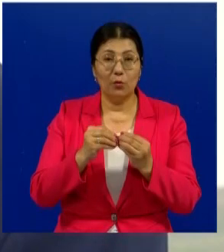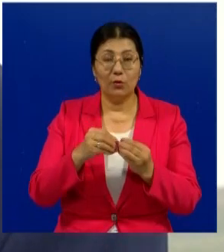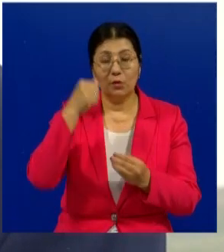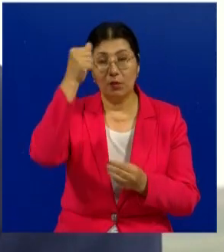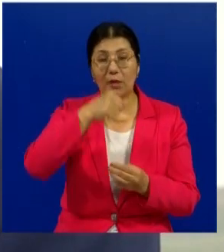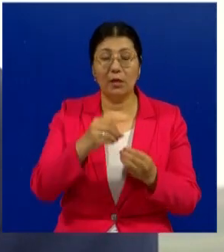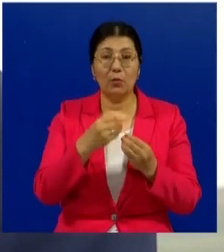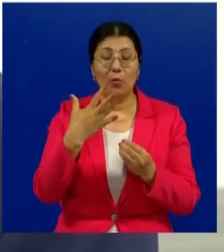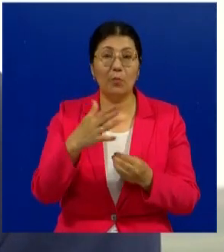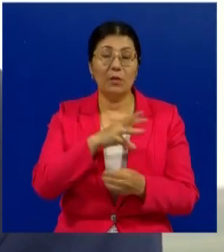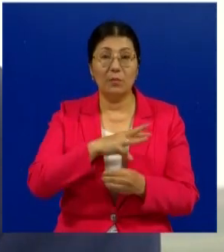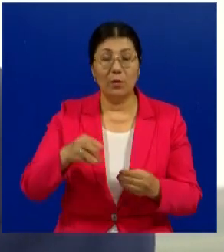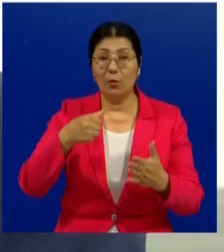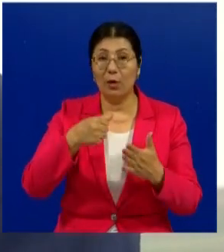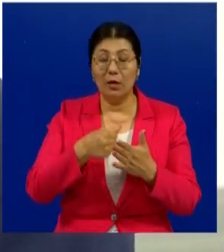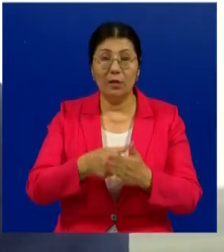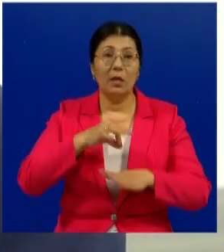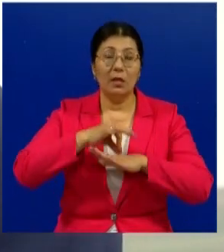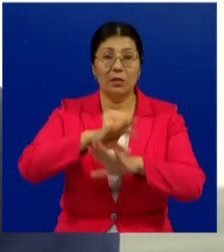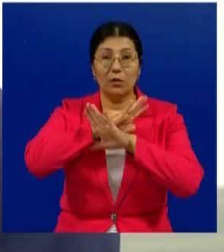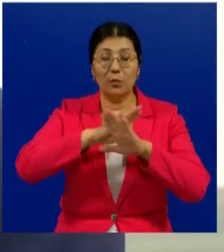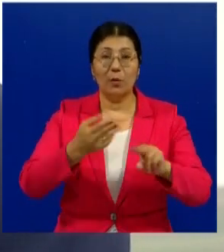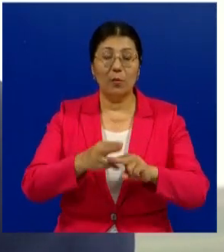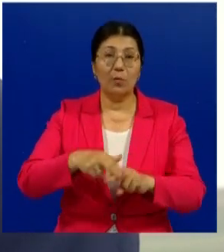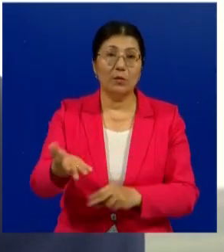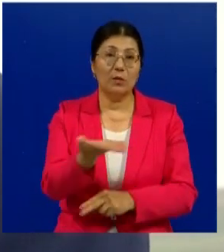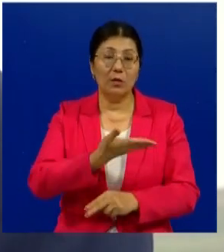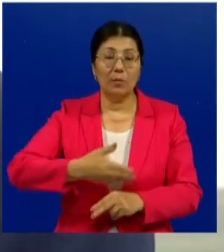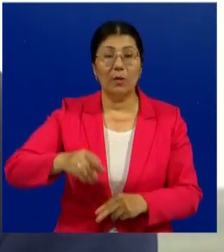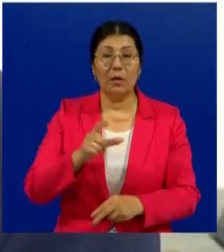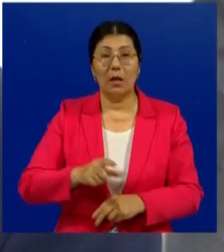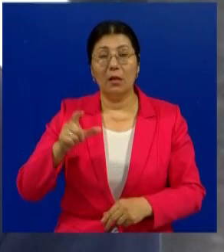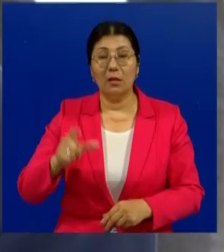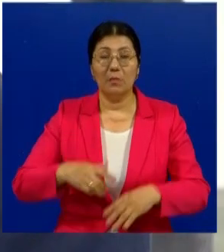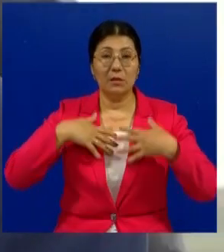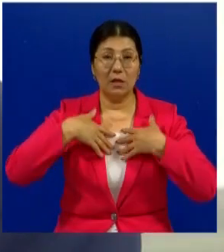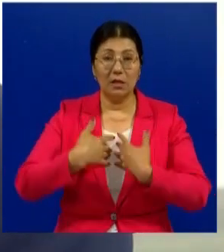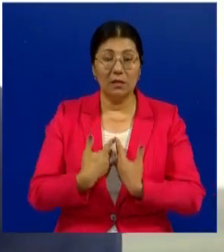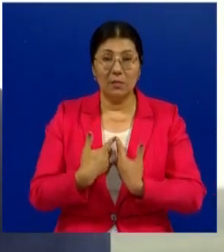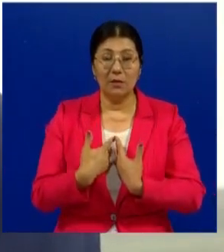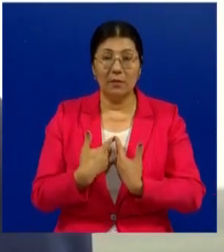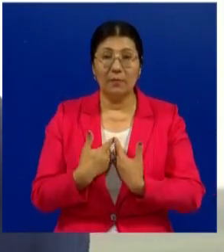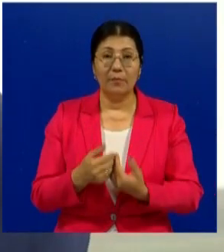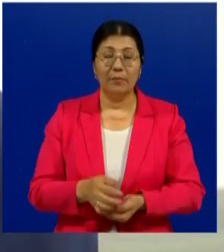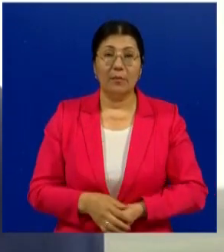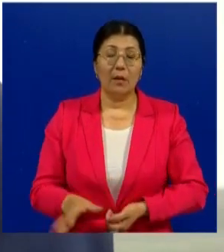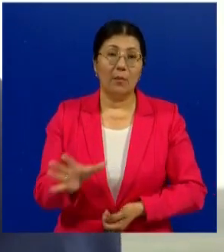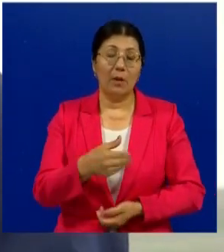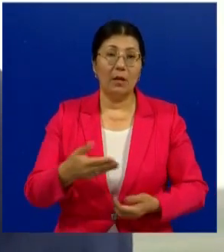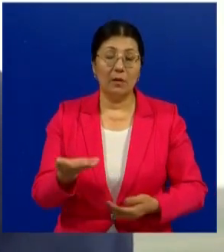15 миллионға жетпей жатырмыз. Осының бәрі біздің халқымыздың қасіреті, осының бәрі біздің халқымыздың